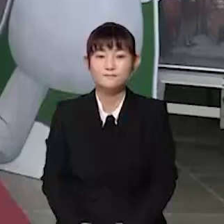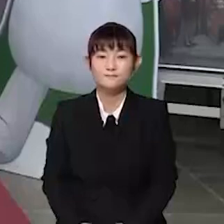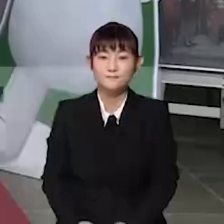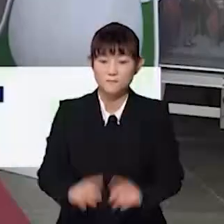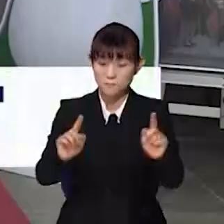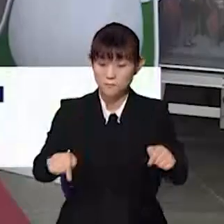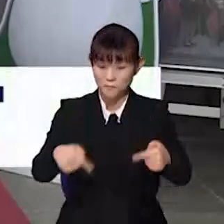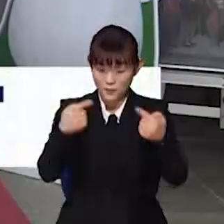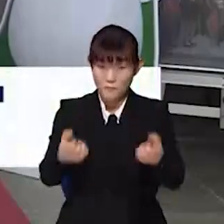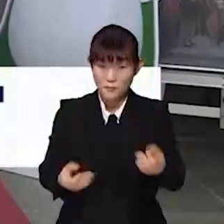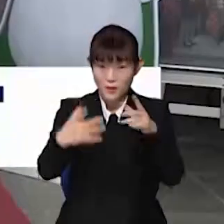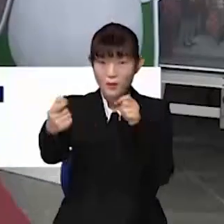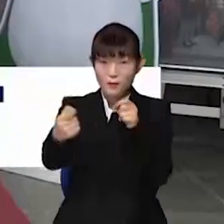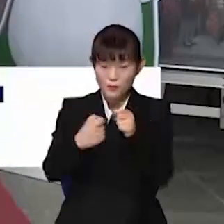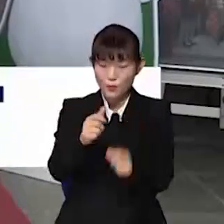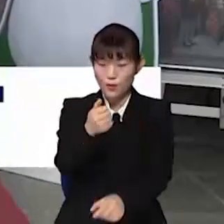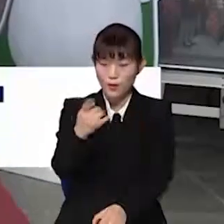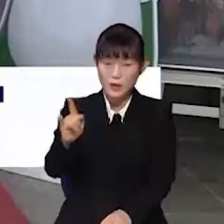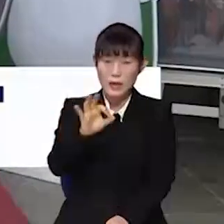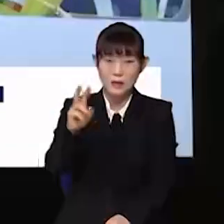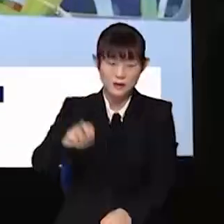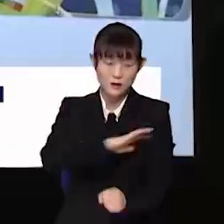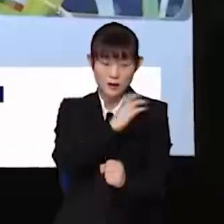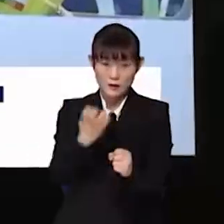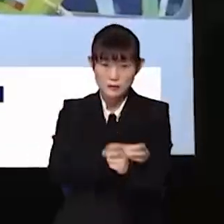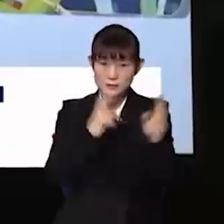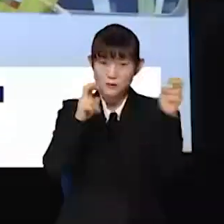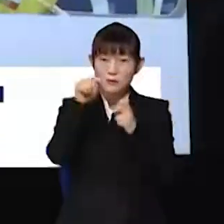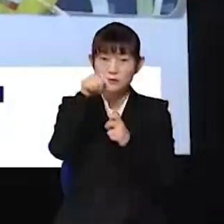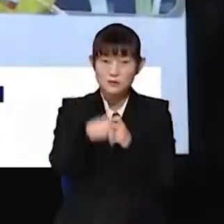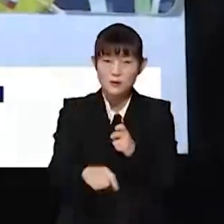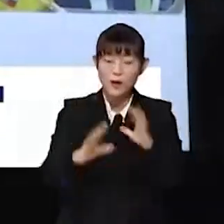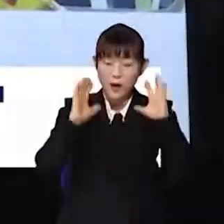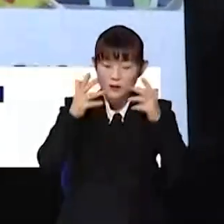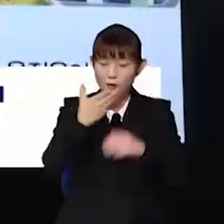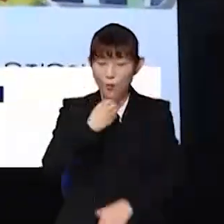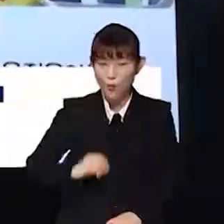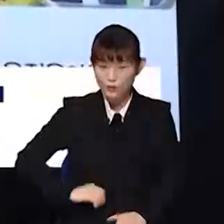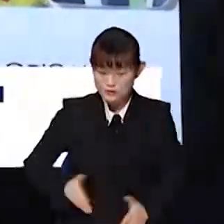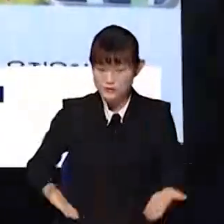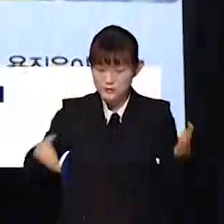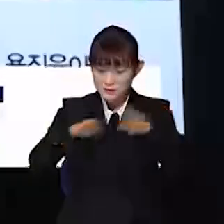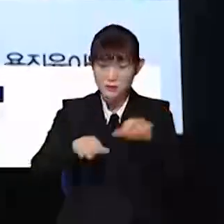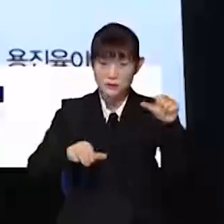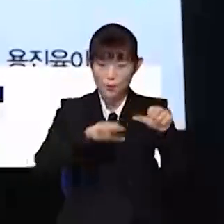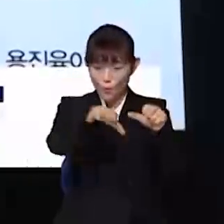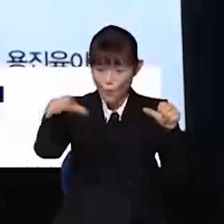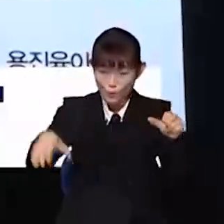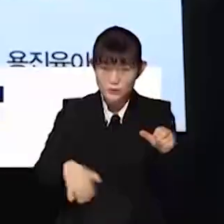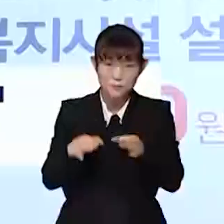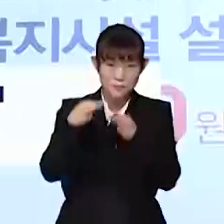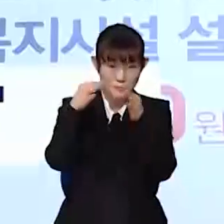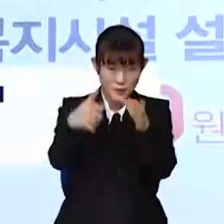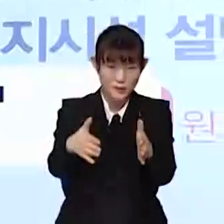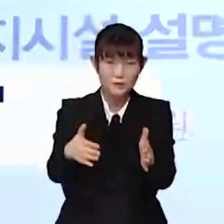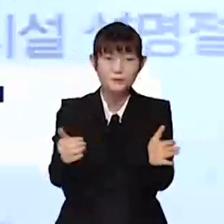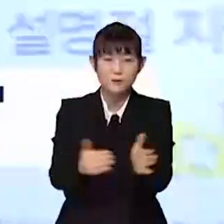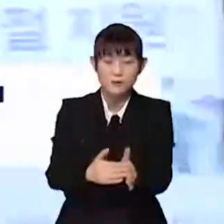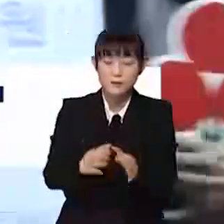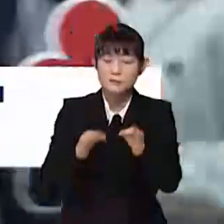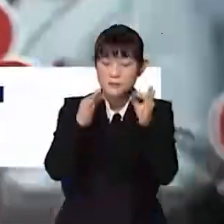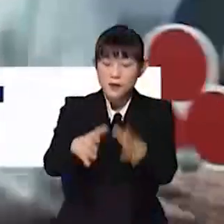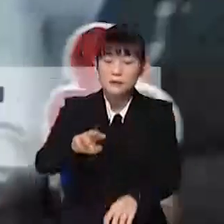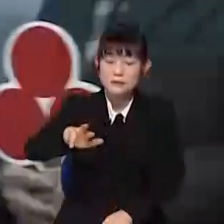설 명절을 앞두고 해양에너지 주식회사가 광주의 아동복지시설 5곳에 지원금을 기탁합니다.